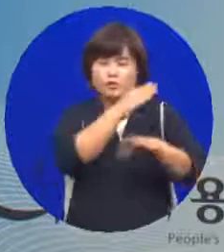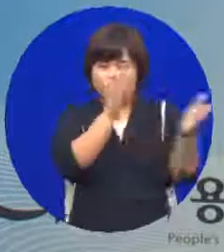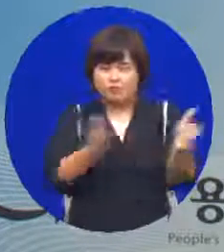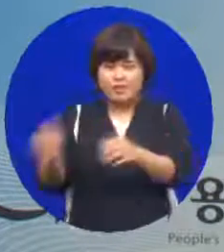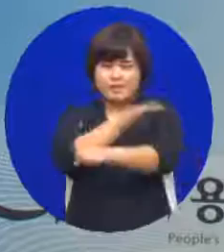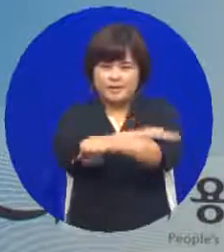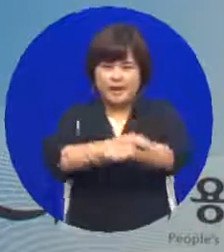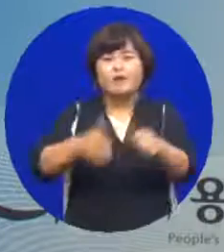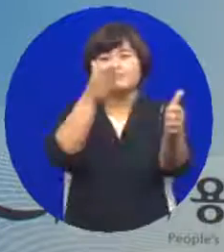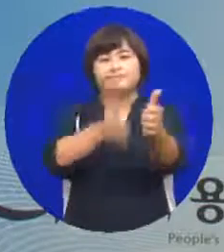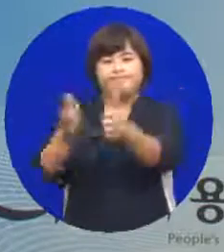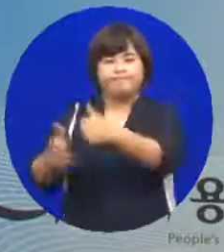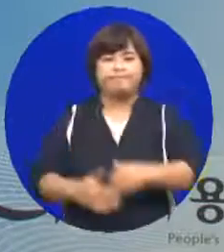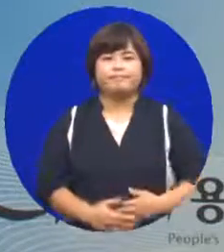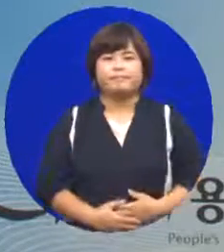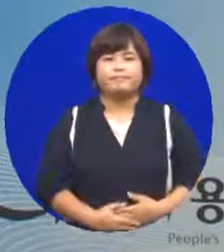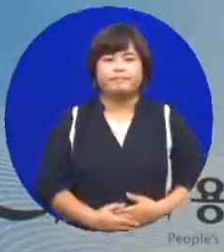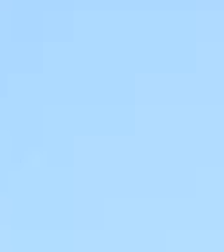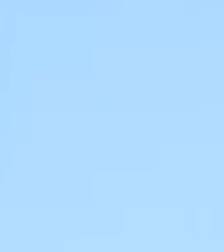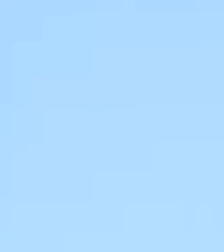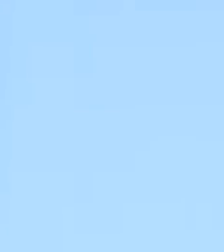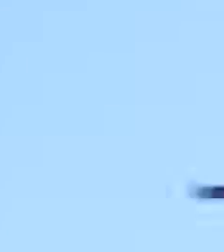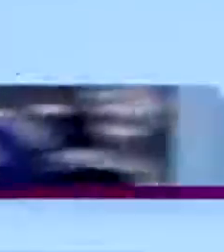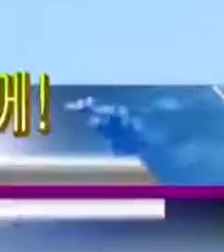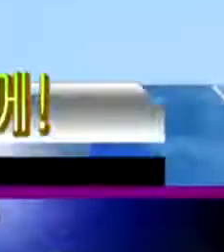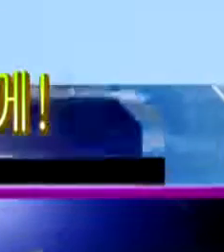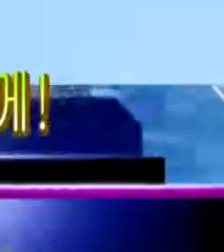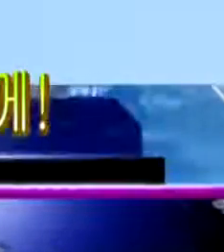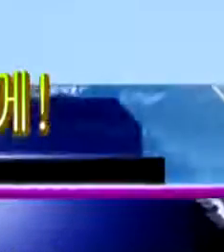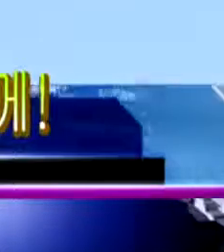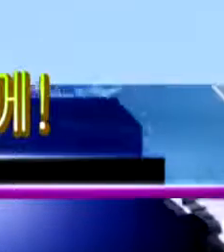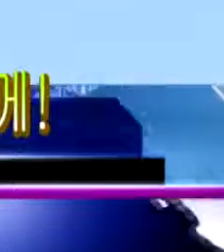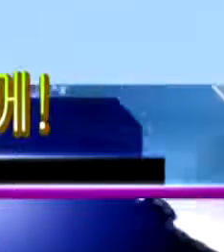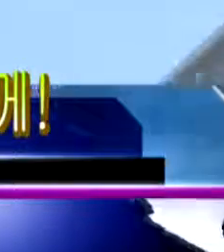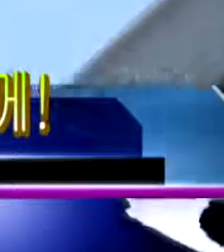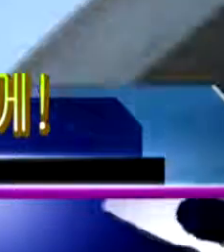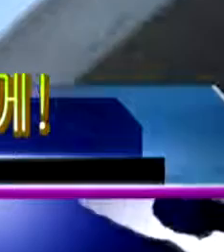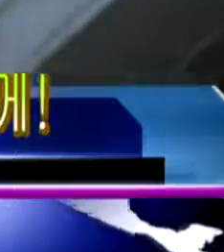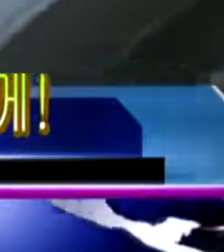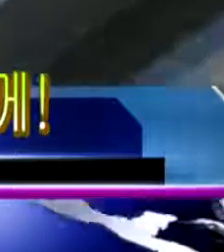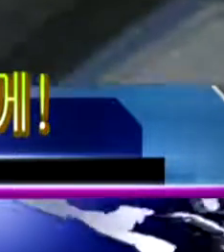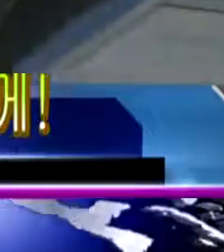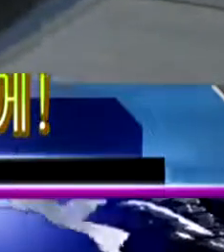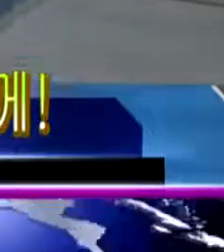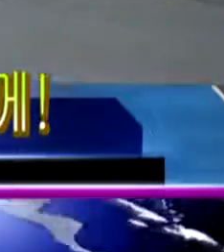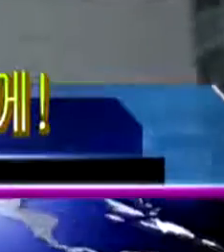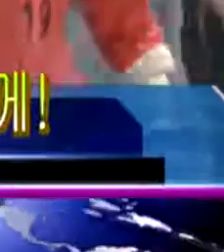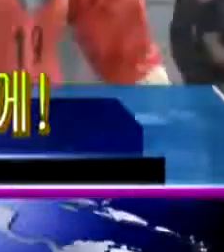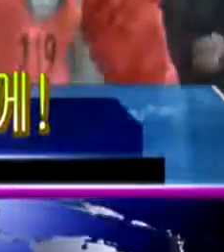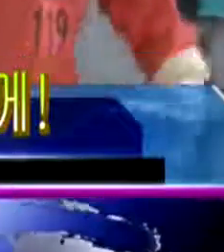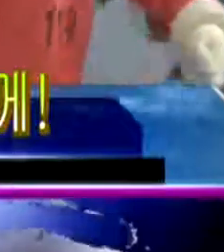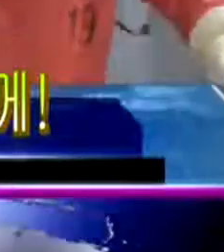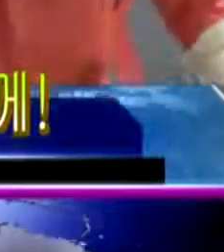대비해야겠습니다. 먼저 주요 뉴스 함께 보시죠. 국가 비상시를 대비해 위기 시 안보 태세를 확립하기 위한 을지